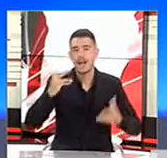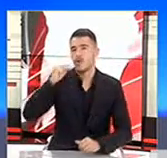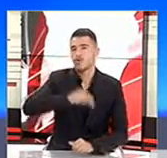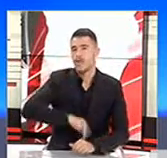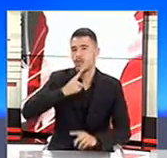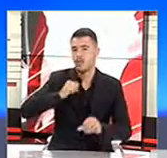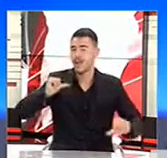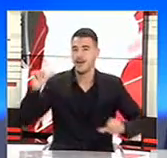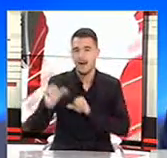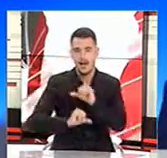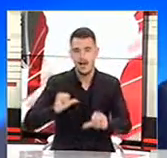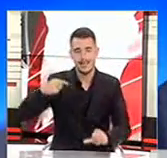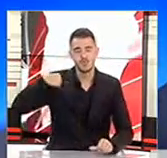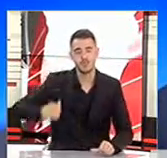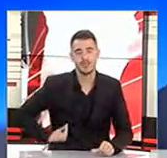τοπική αυτοδιοίκηση.